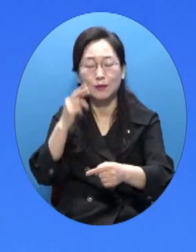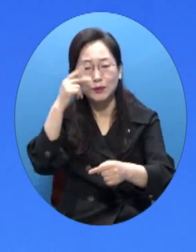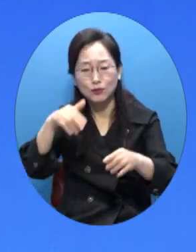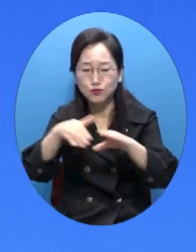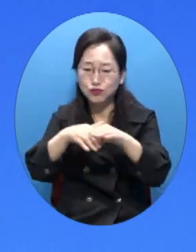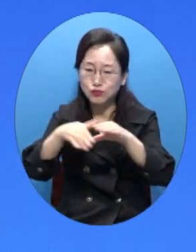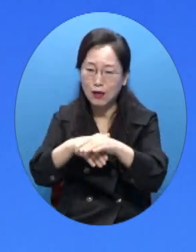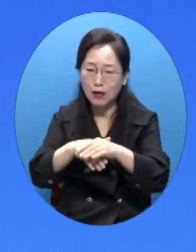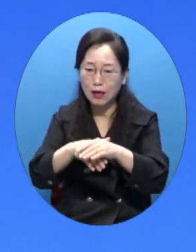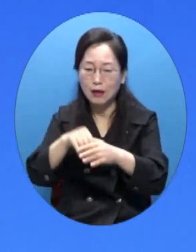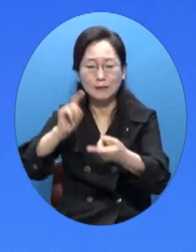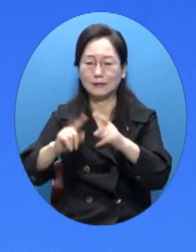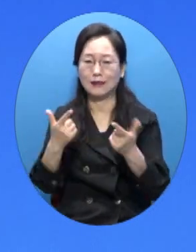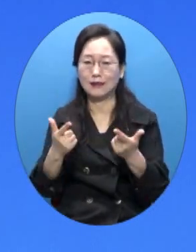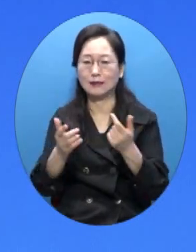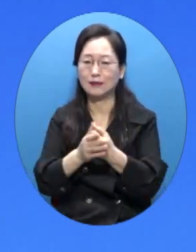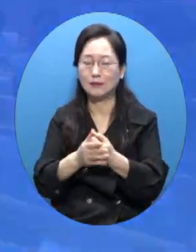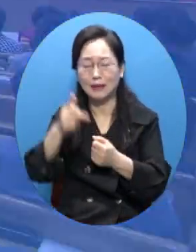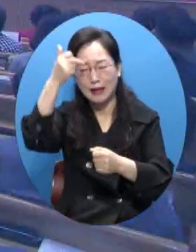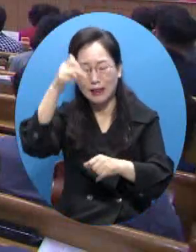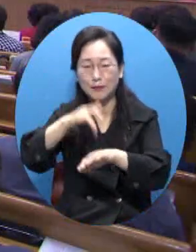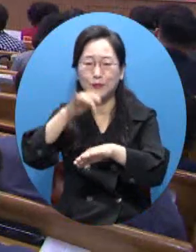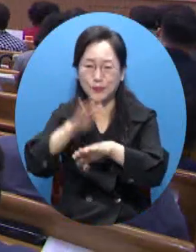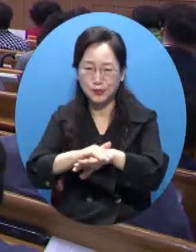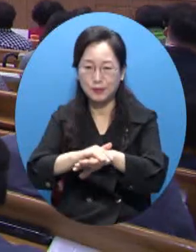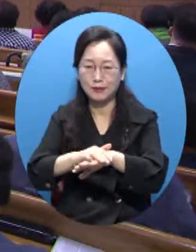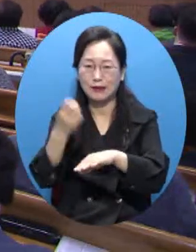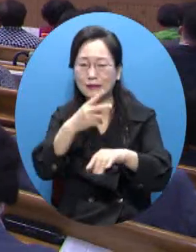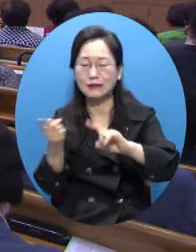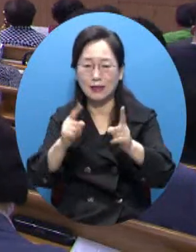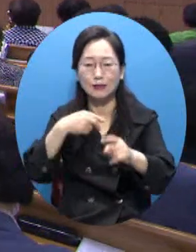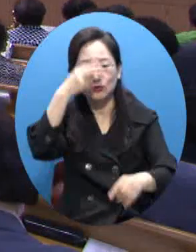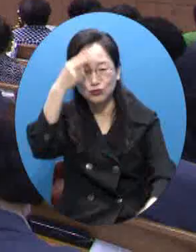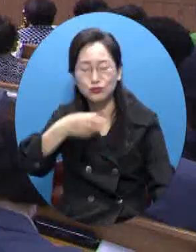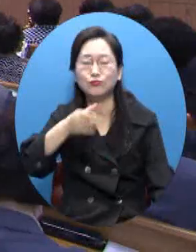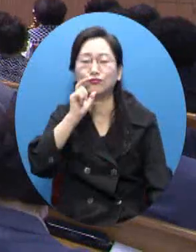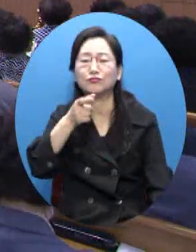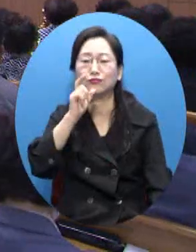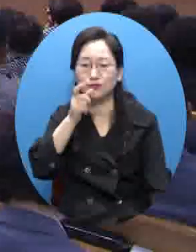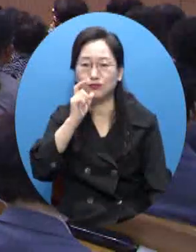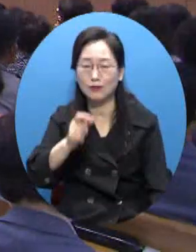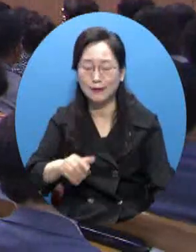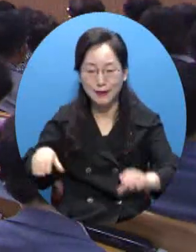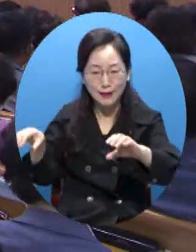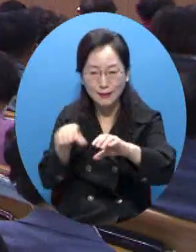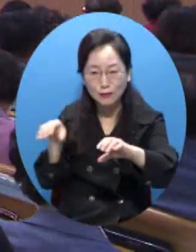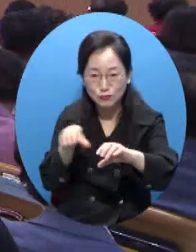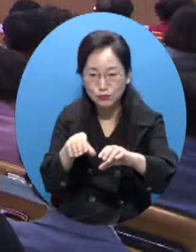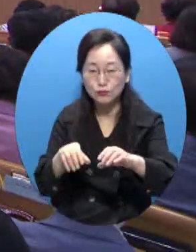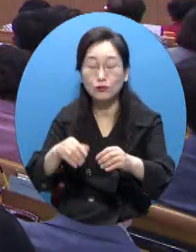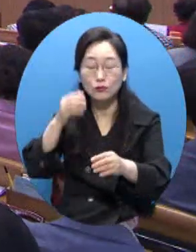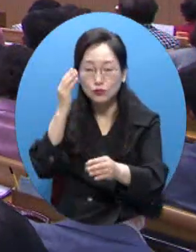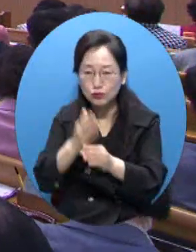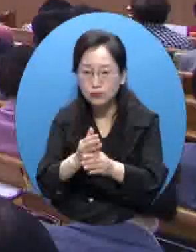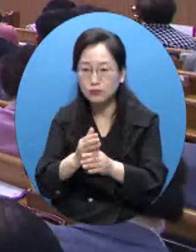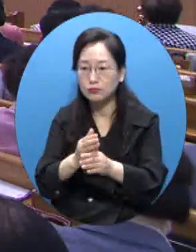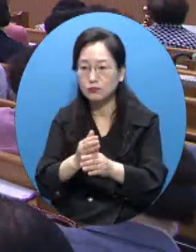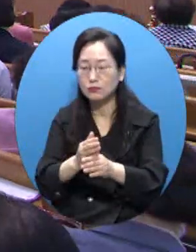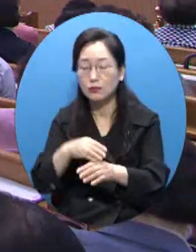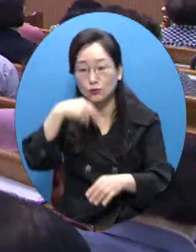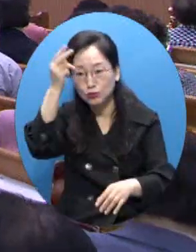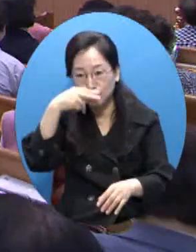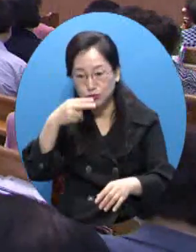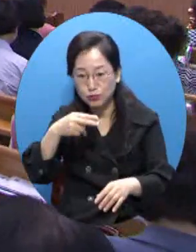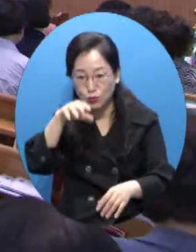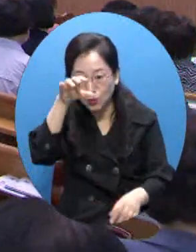적응하지 못해서 예전의 습관대로 그는 술을 마시고 당구를 치며 지내다가 술집에서